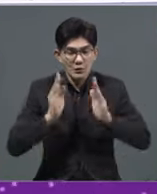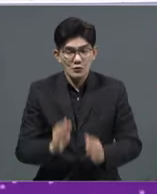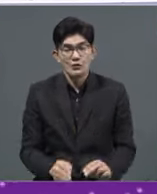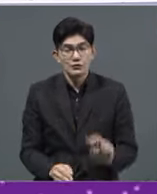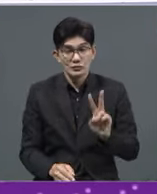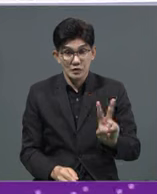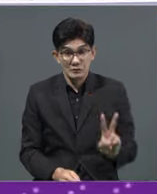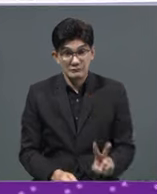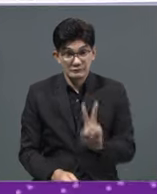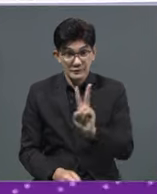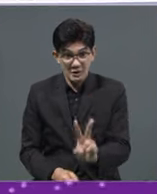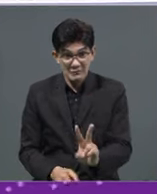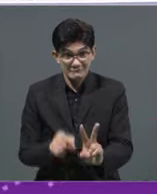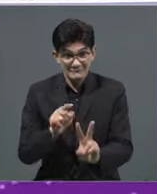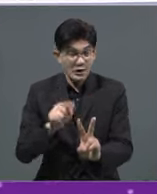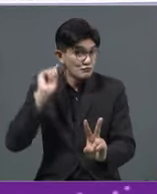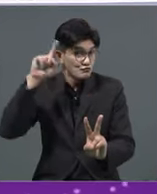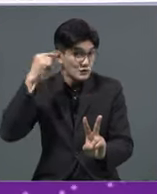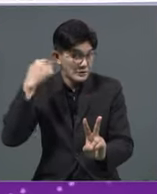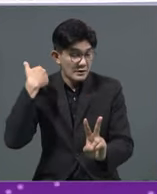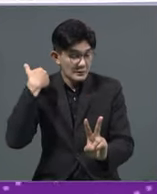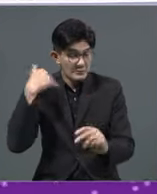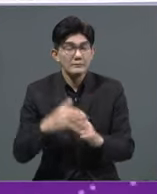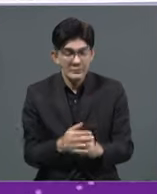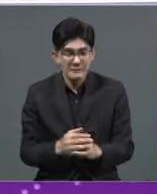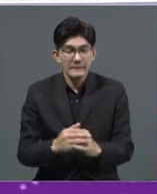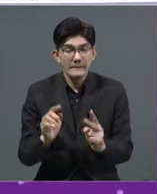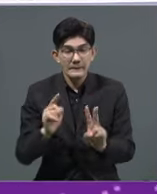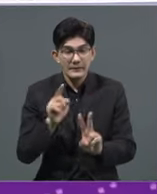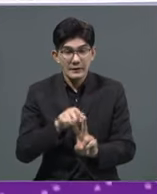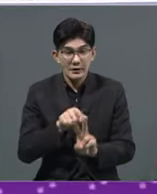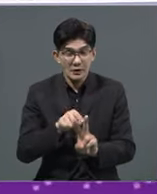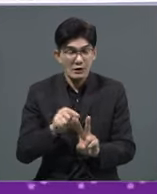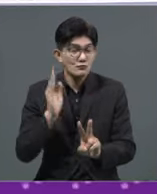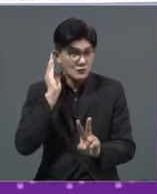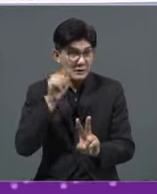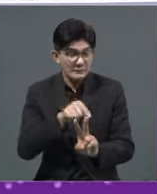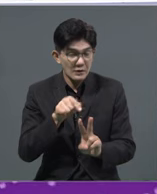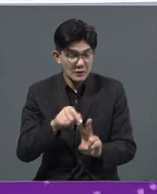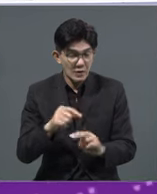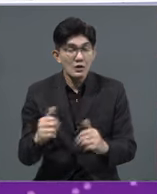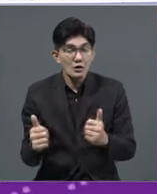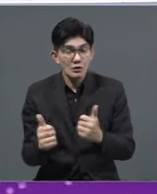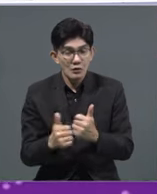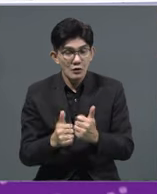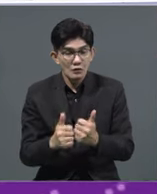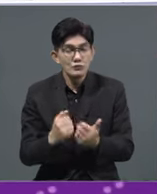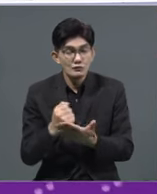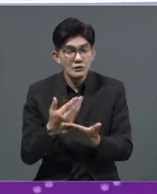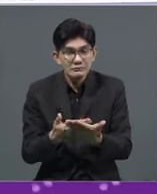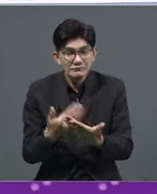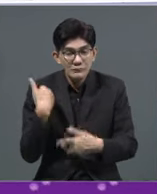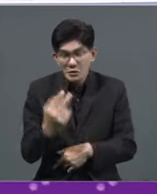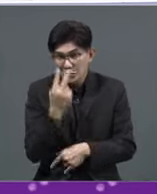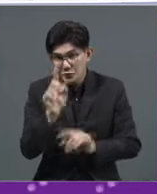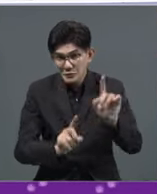ไม่ว่าจะเป็นคุณจิราพรสินธุไพรรัฐมนตรีประจำสำนักนายกแล้วก็คุณจุลพันธ์อมรวิวัฒน์รัฐมนตรีช่วยคลังนะครับลงไปติดตามส